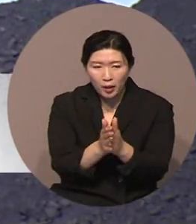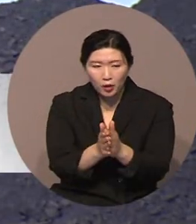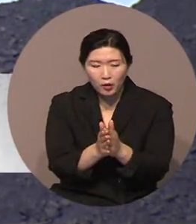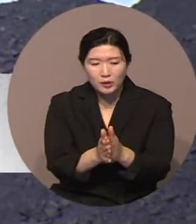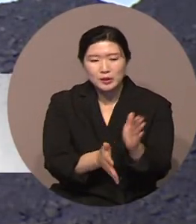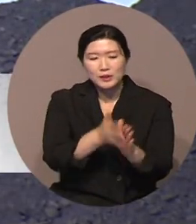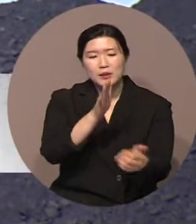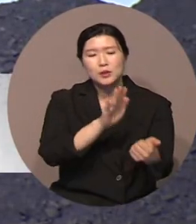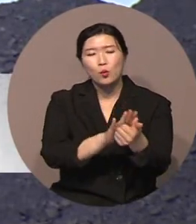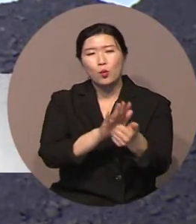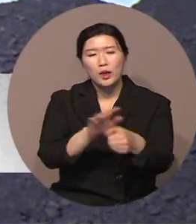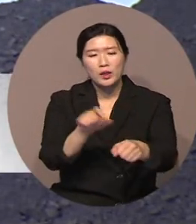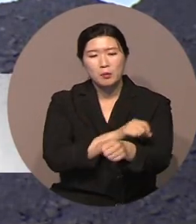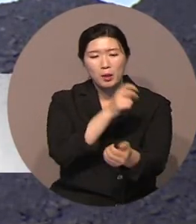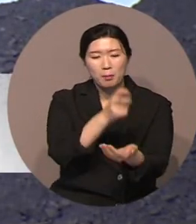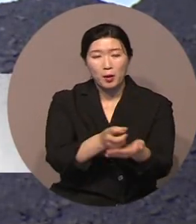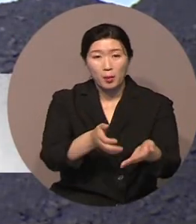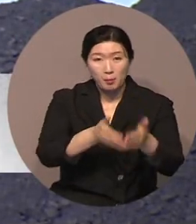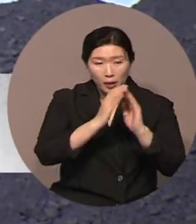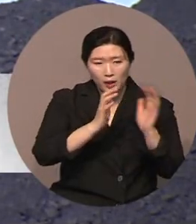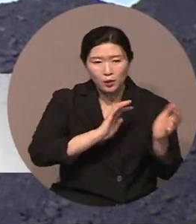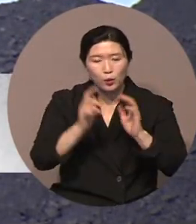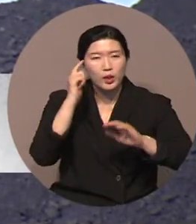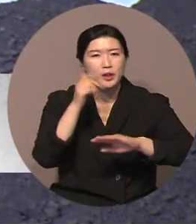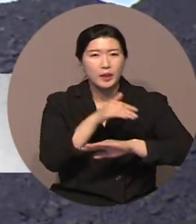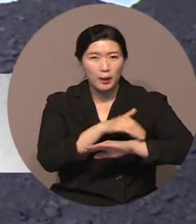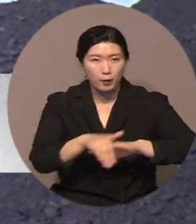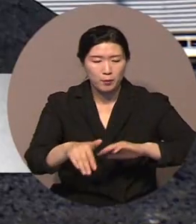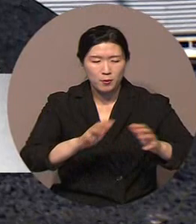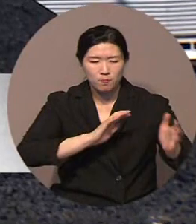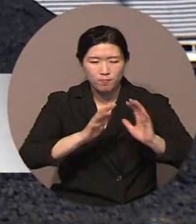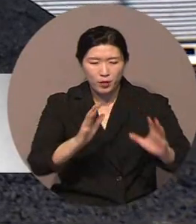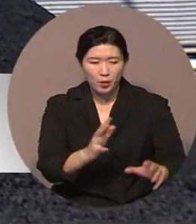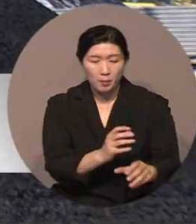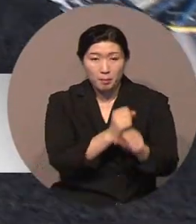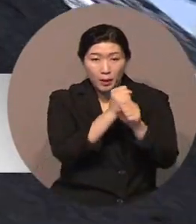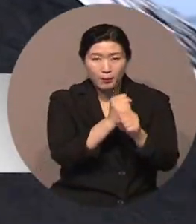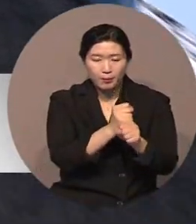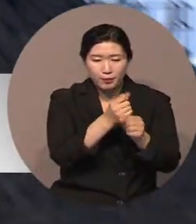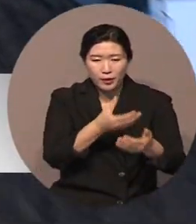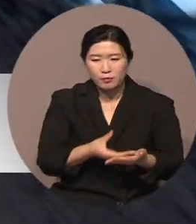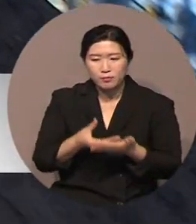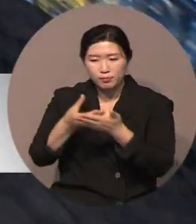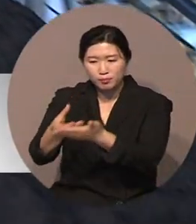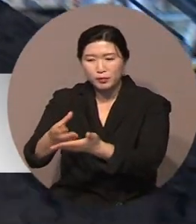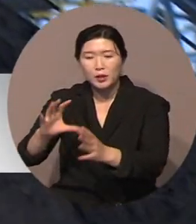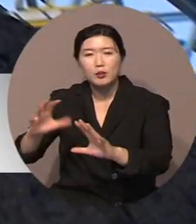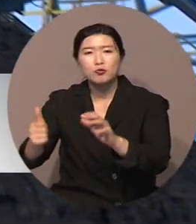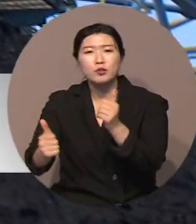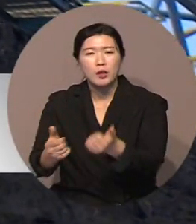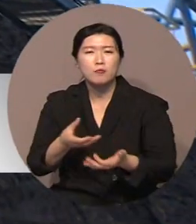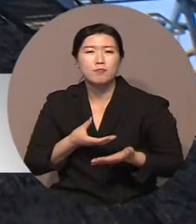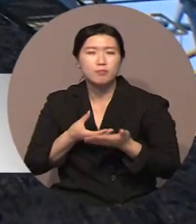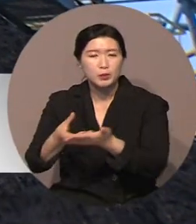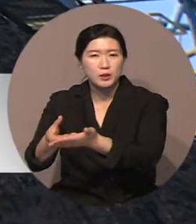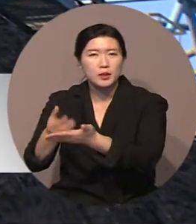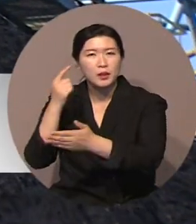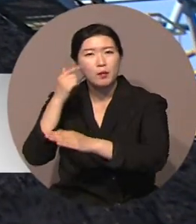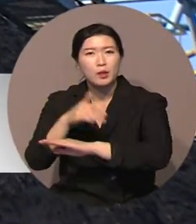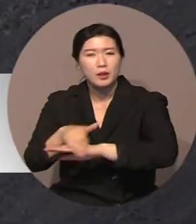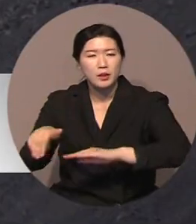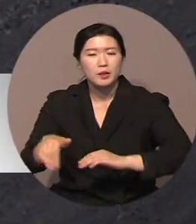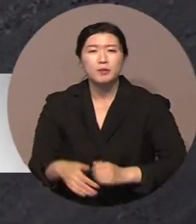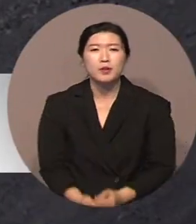지원에 관한 특별법 제정을 위한 토론회가 열리고이 자리에서 특별법 제정 촉구 공동건의문이 국회의